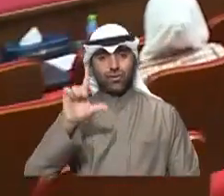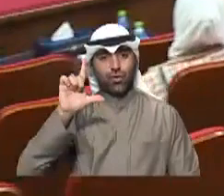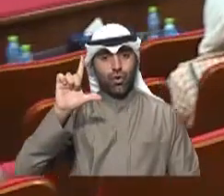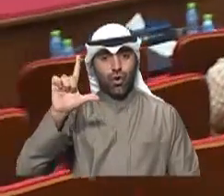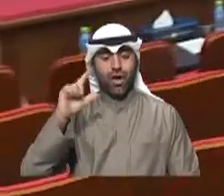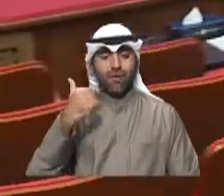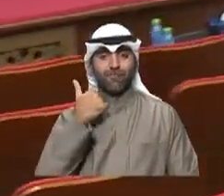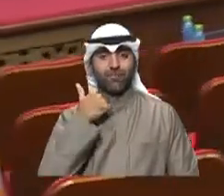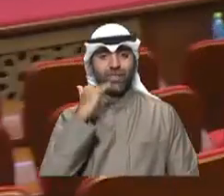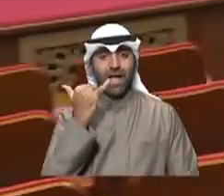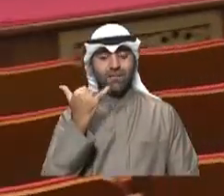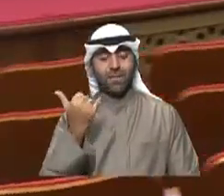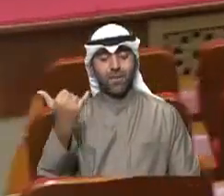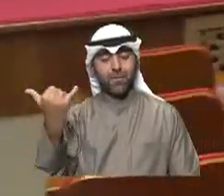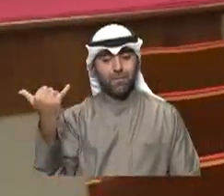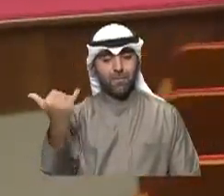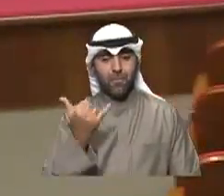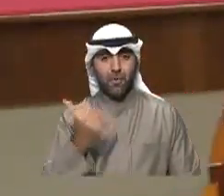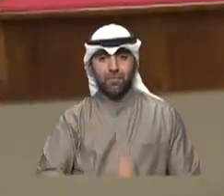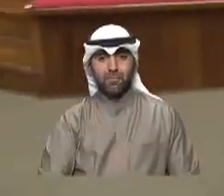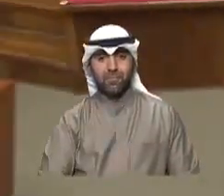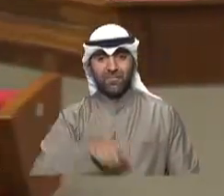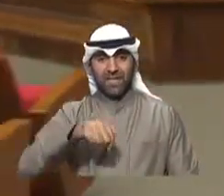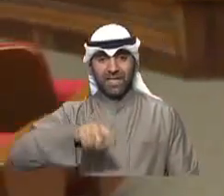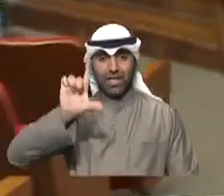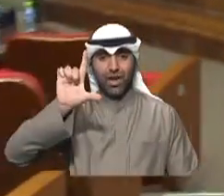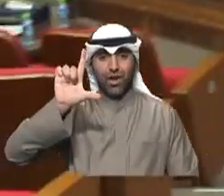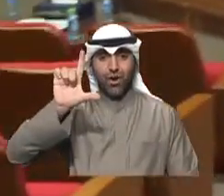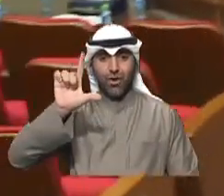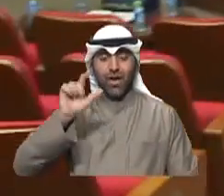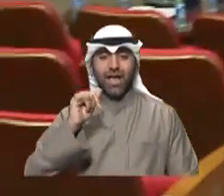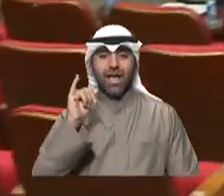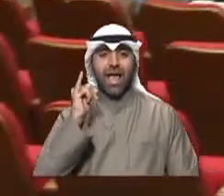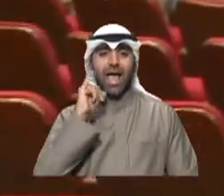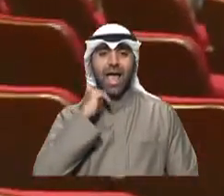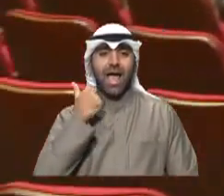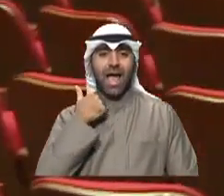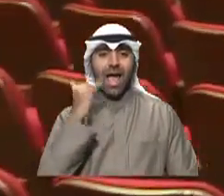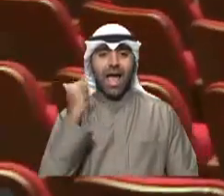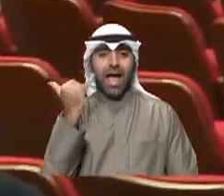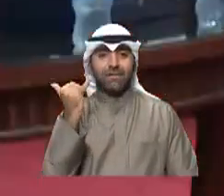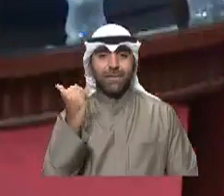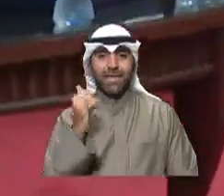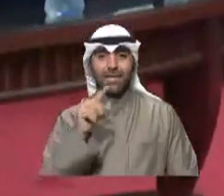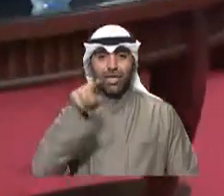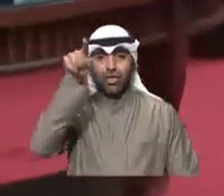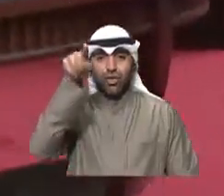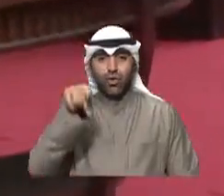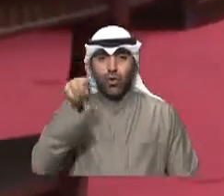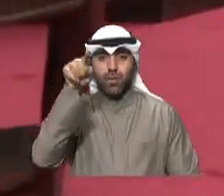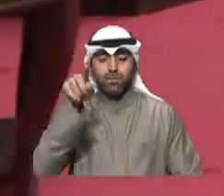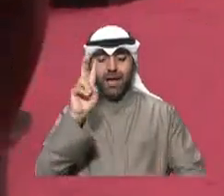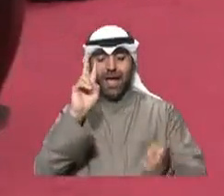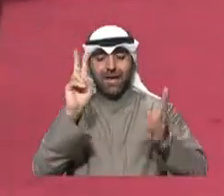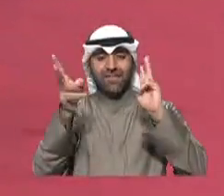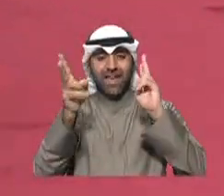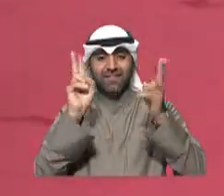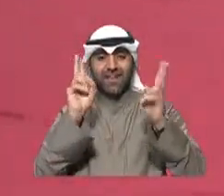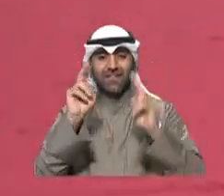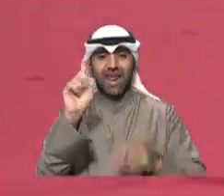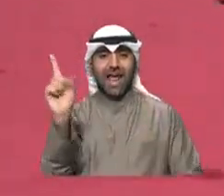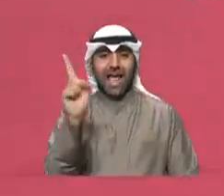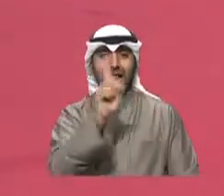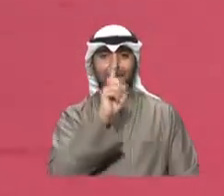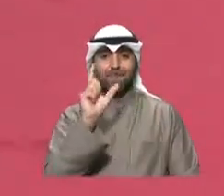بتنوعها وتفردها وجبل الحفاظ عليها من التحديات التي تهدد كيان اي لغه في العالم بما